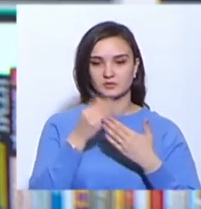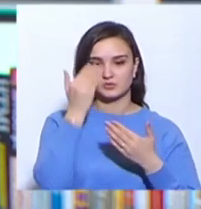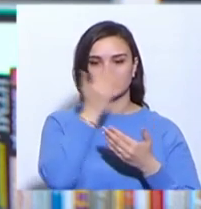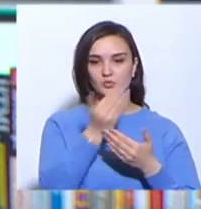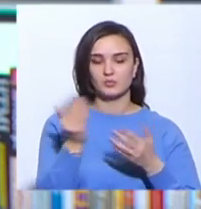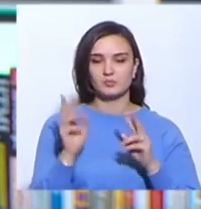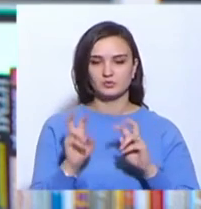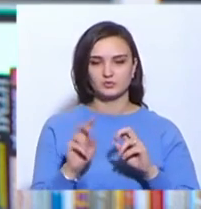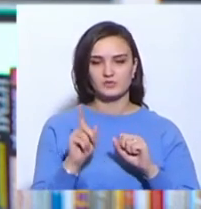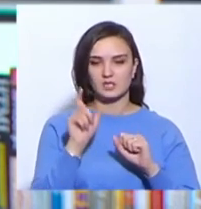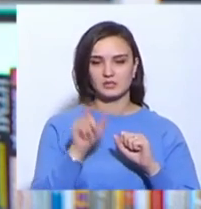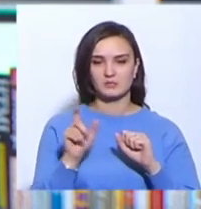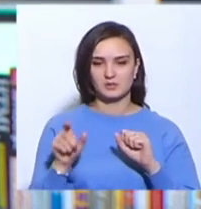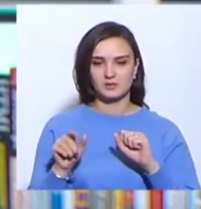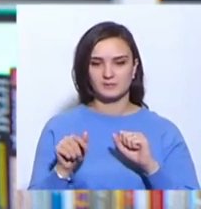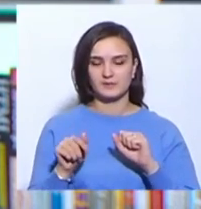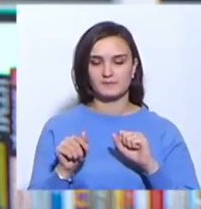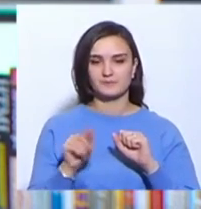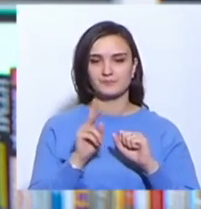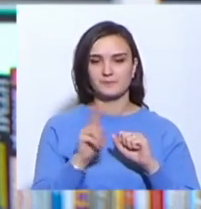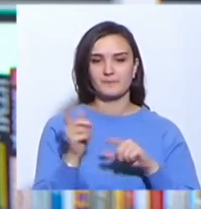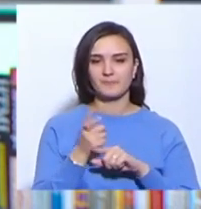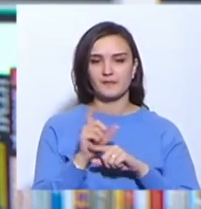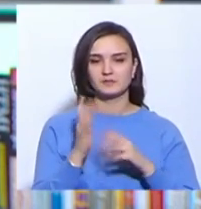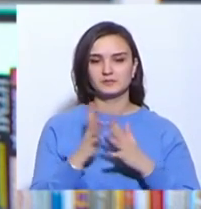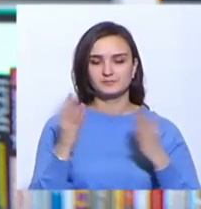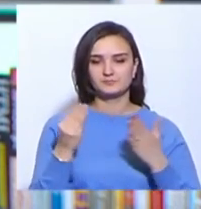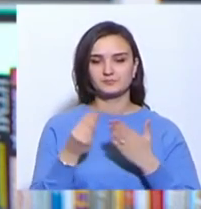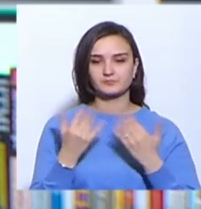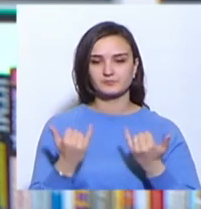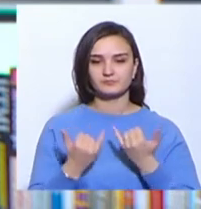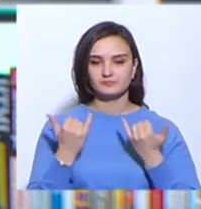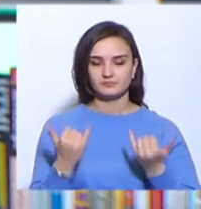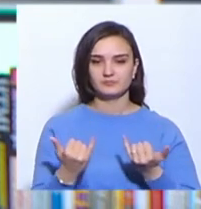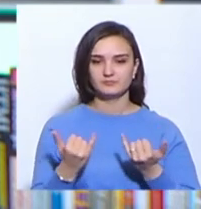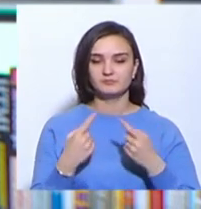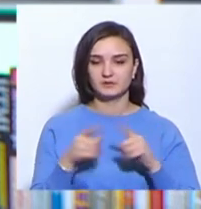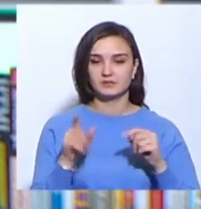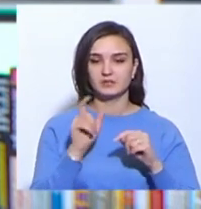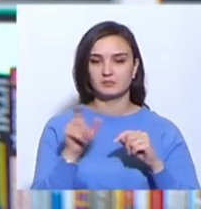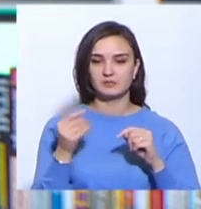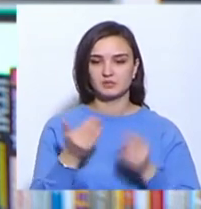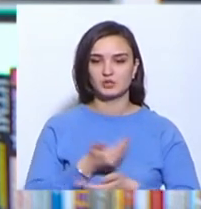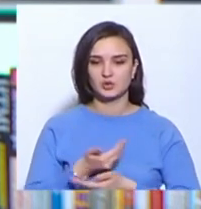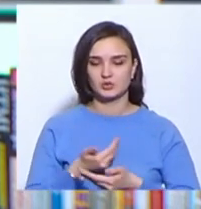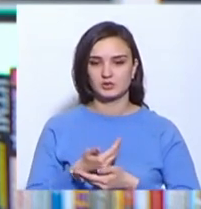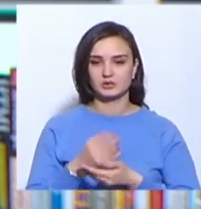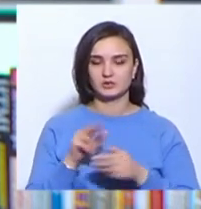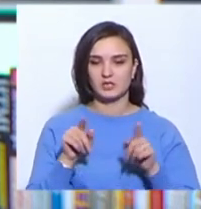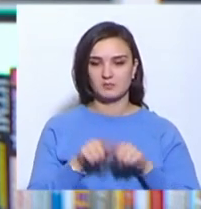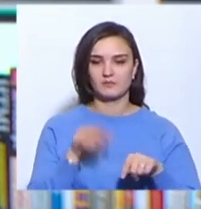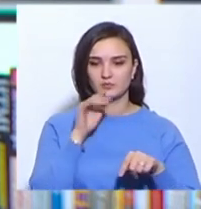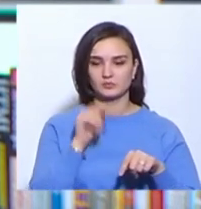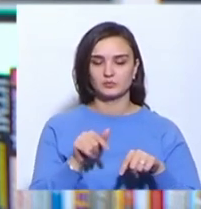არის ადამიანები, რომლებიც ძალიან დიდ პატივს ცემენ და აფასებენ სხვა ადამიანების სიცოცხლეს. და ამავე